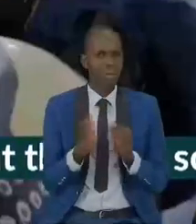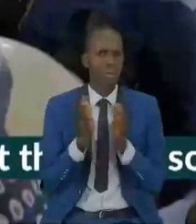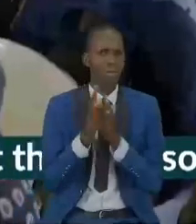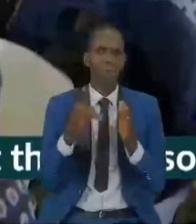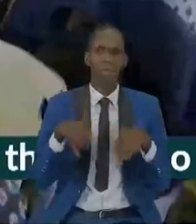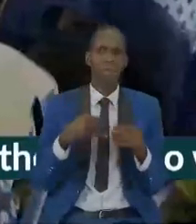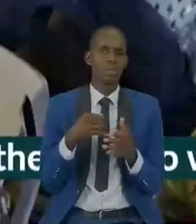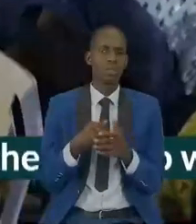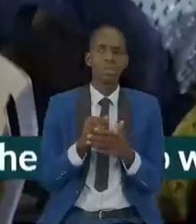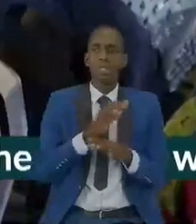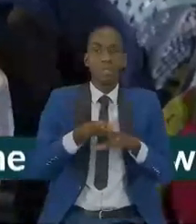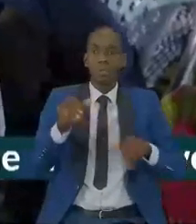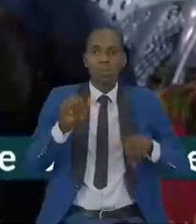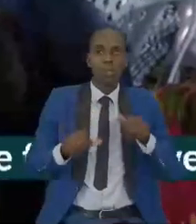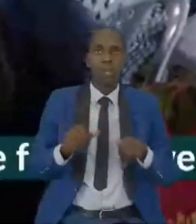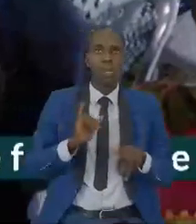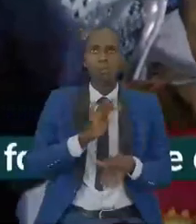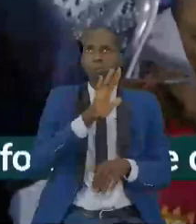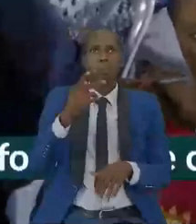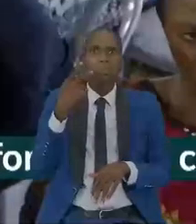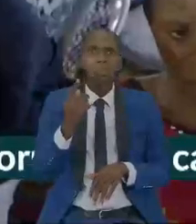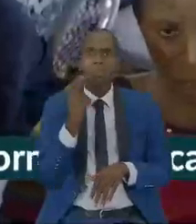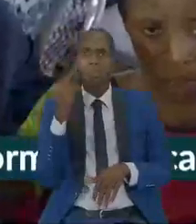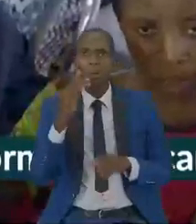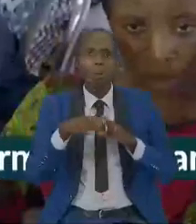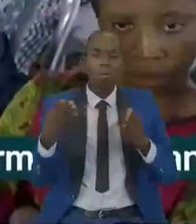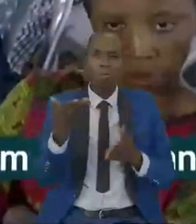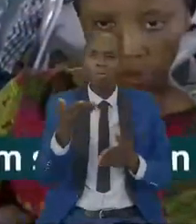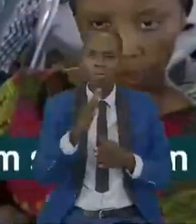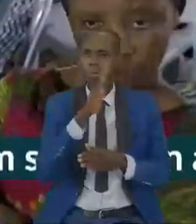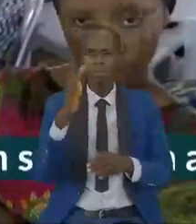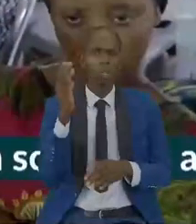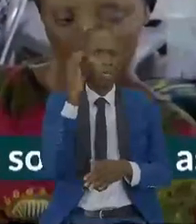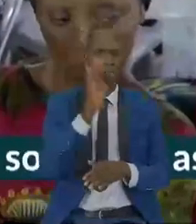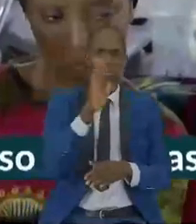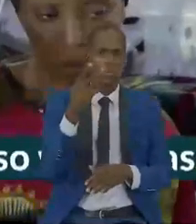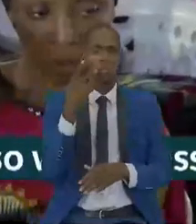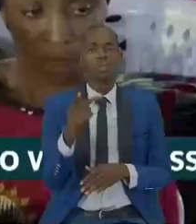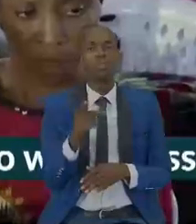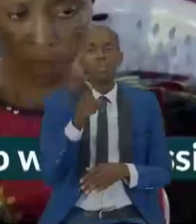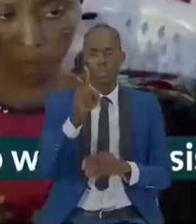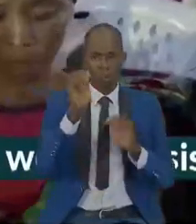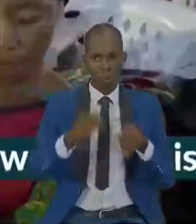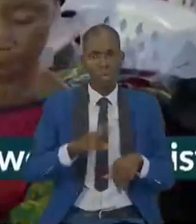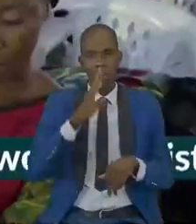problème et encouragez-les à répondre positivement.